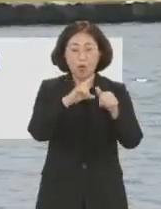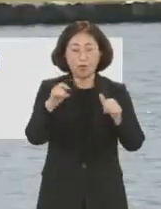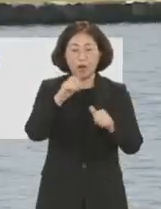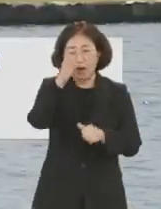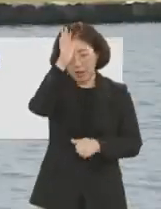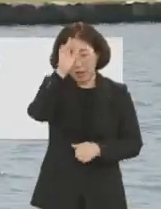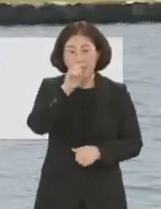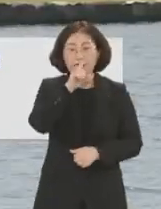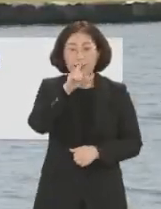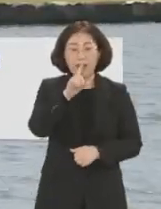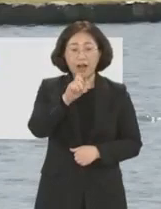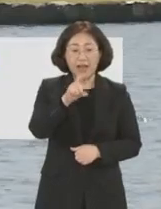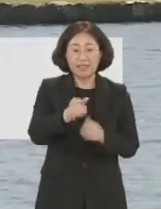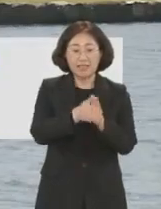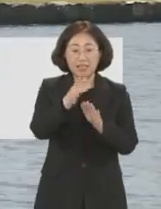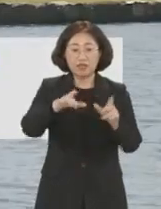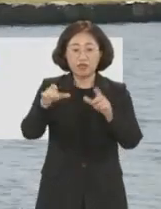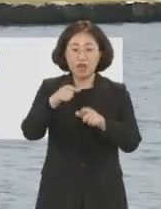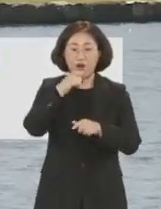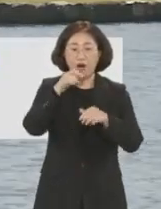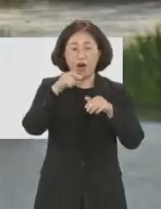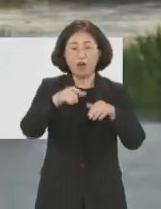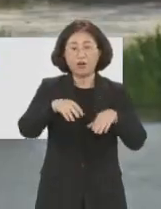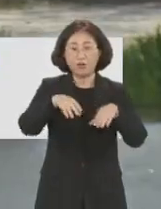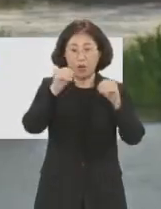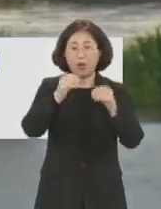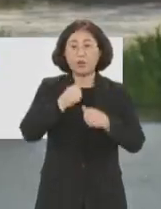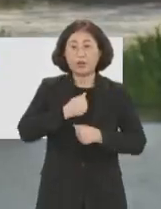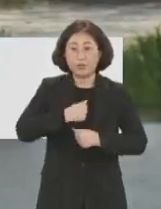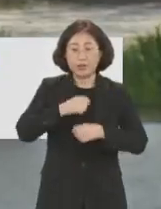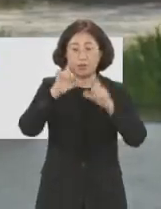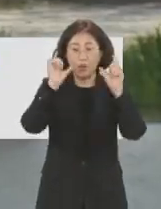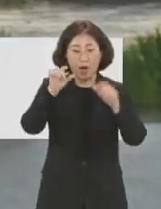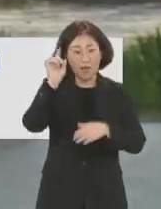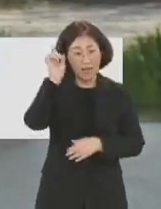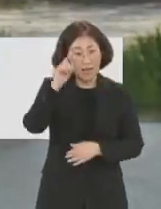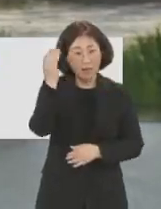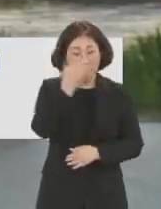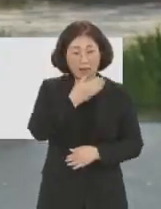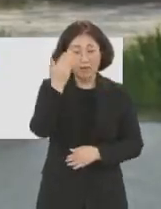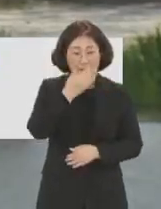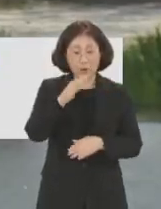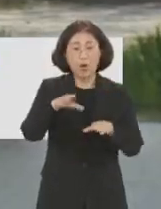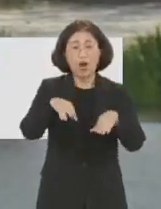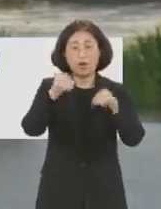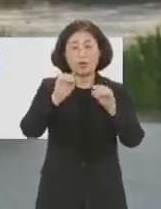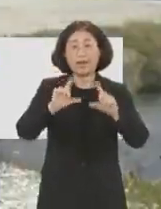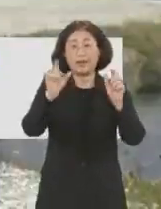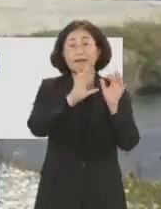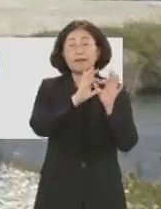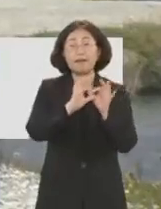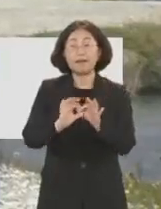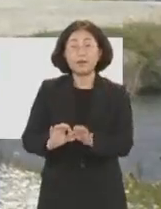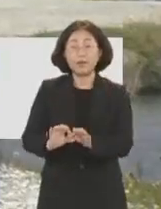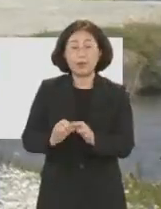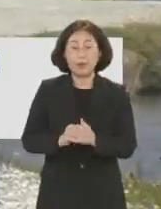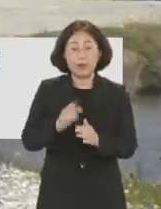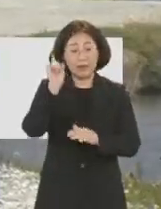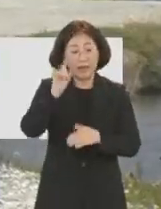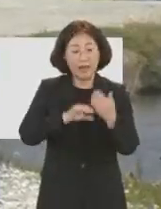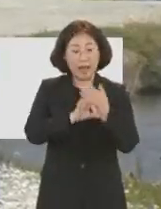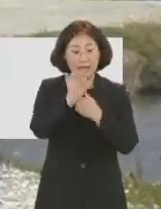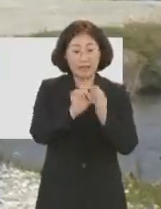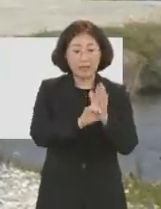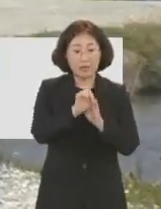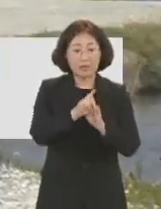등 충남 11개 시군의 건조주의보가 내려진 가운데 내일도 맑고 건조한 날씨가 이어지겠습니다 내일 아침